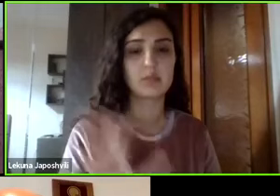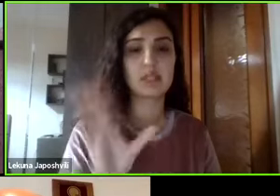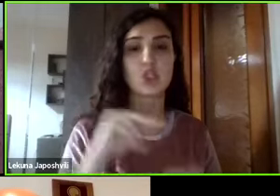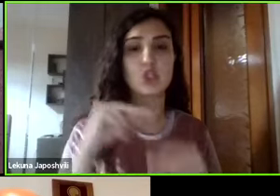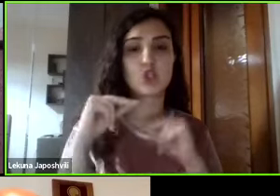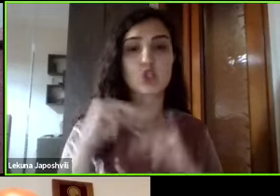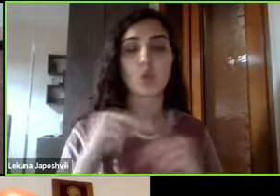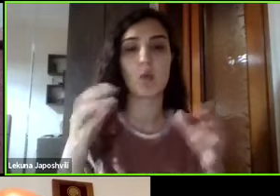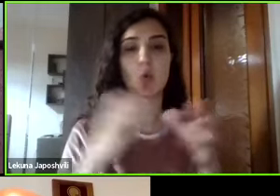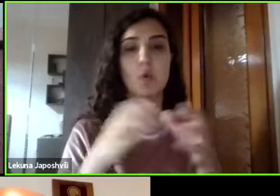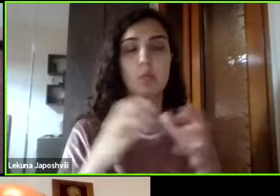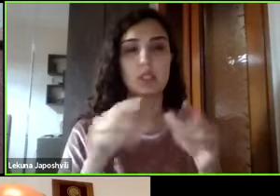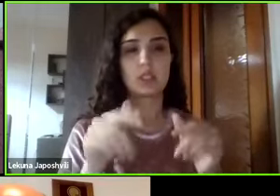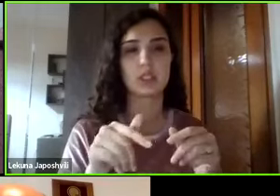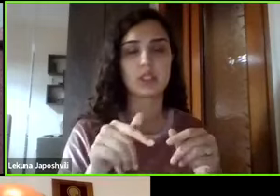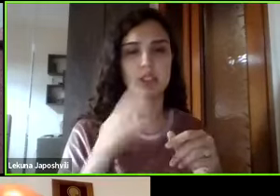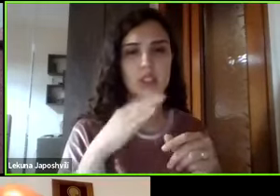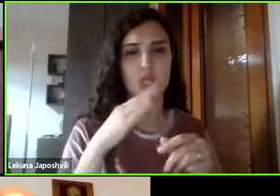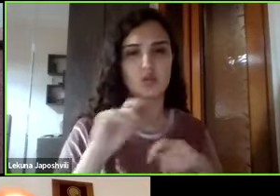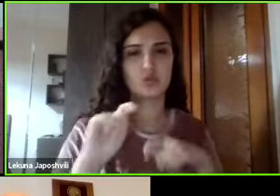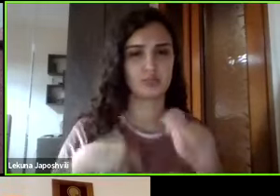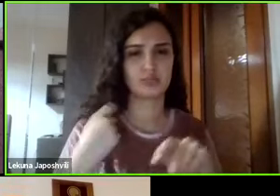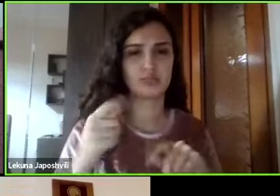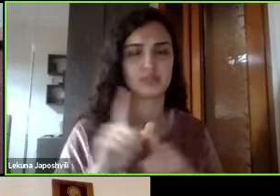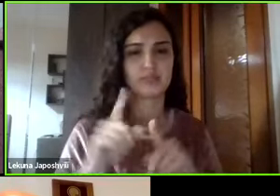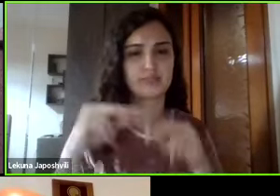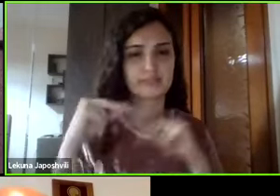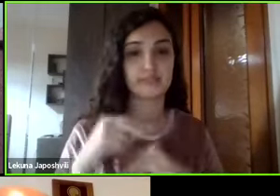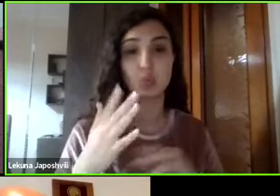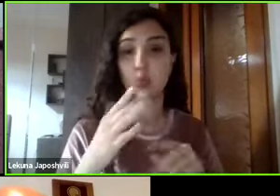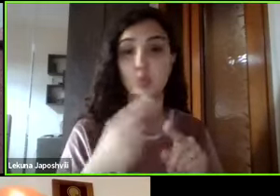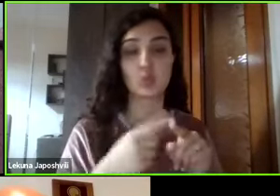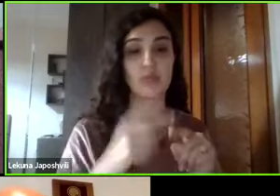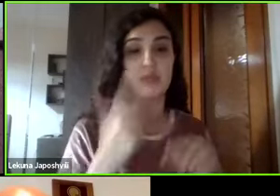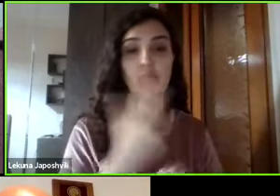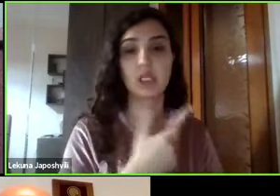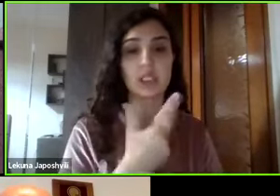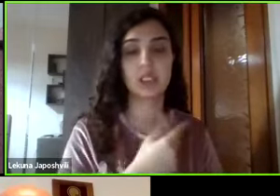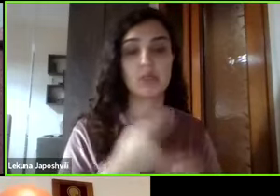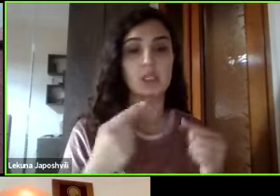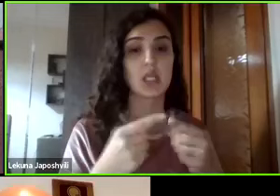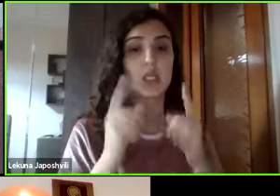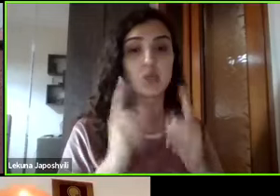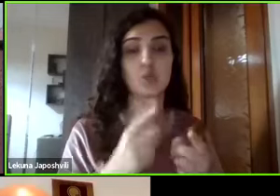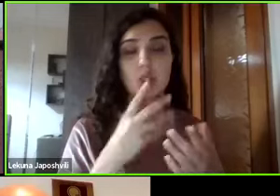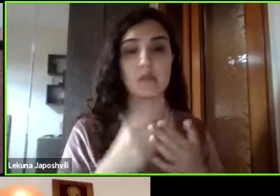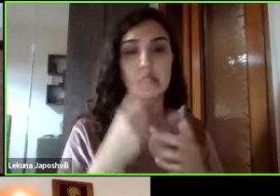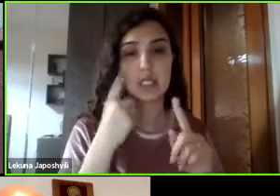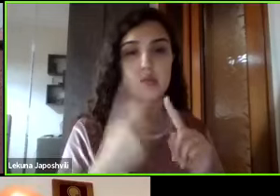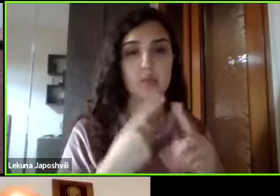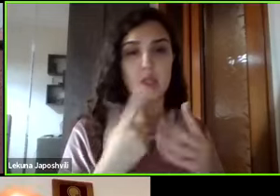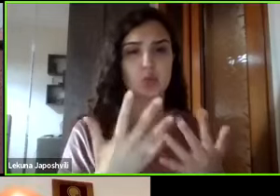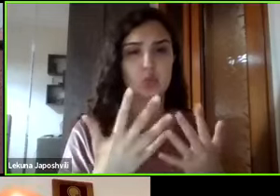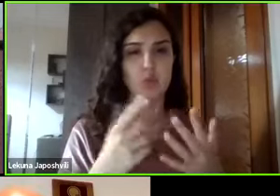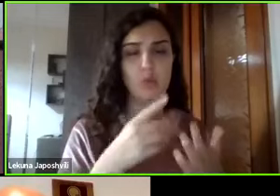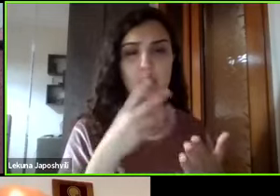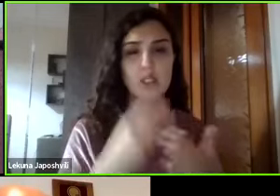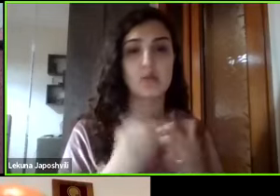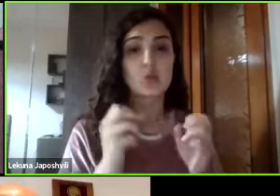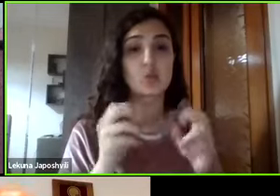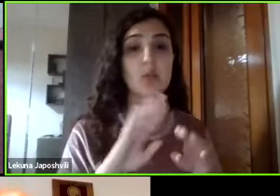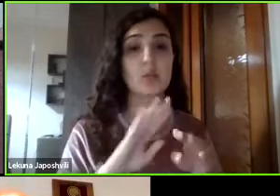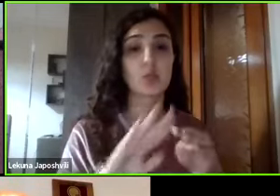ნუ გადაიყაროს წყალში, თუმცა თუ კვლევა არ ჩავარდა, თუ ვაქცინა დაადასტურა თავის ეფექტურობა, დაადასტურა თავის